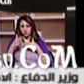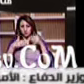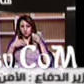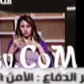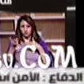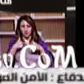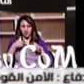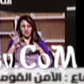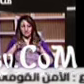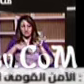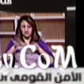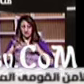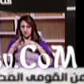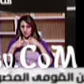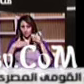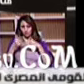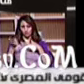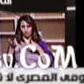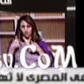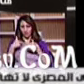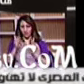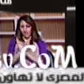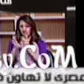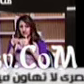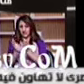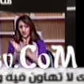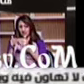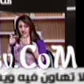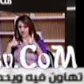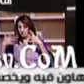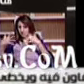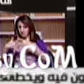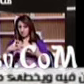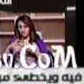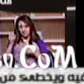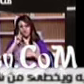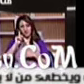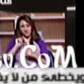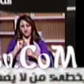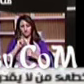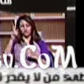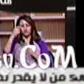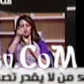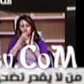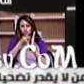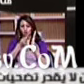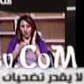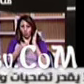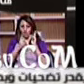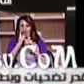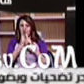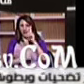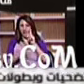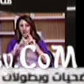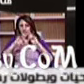كلمت الاستاذ جميل سعيد المحامي وراح قدم بلاغ عند النائب العام وقدم